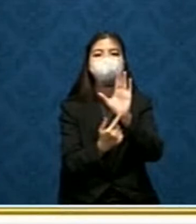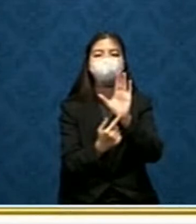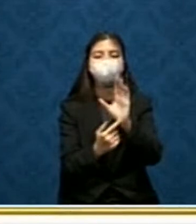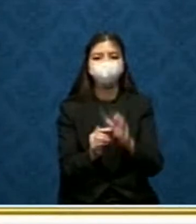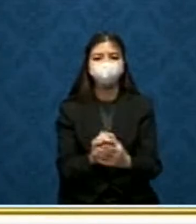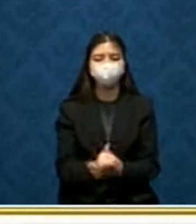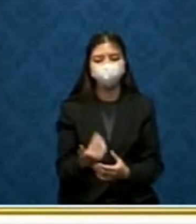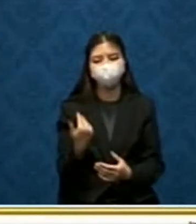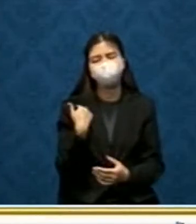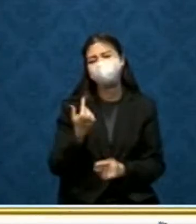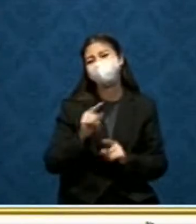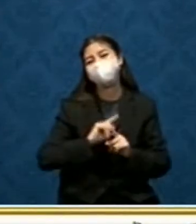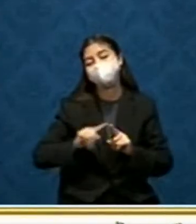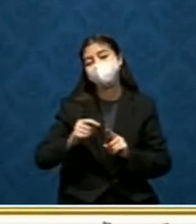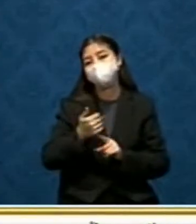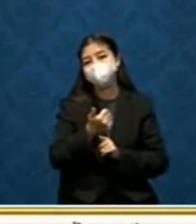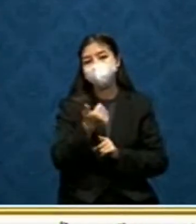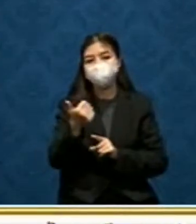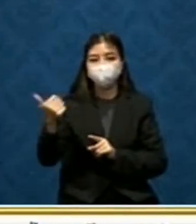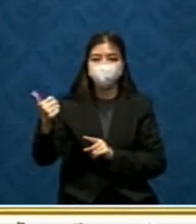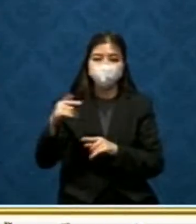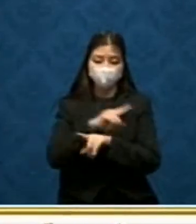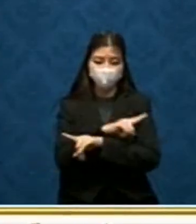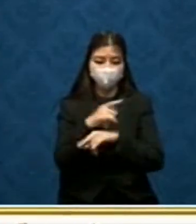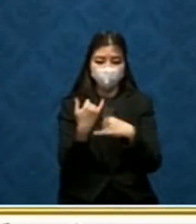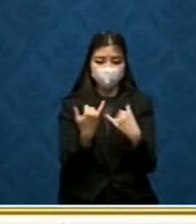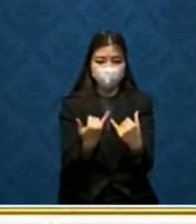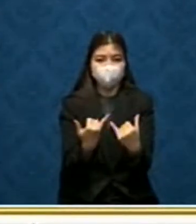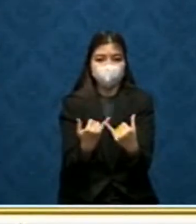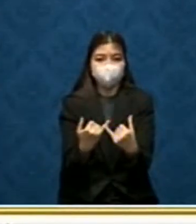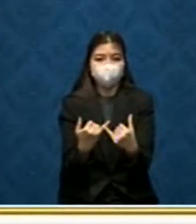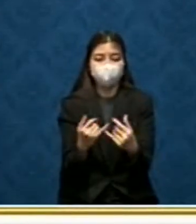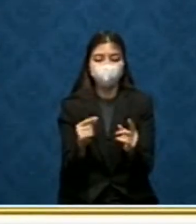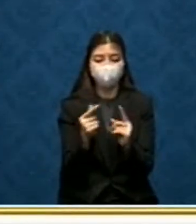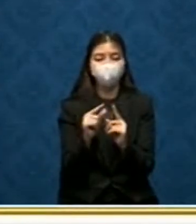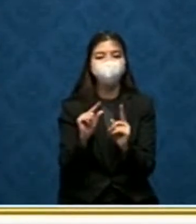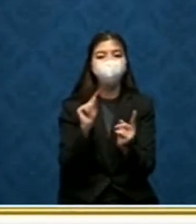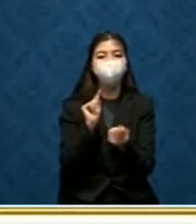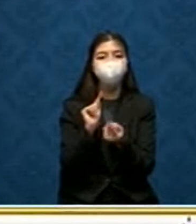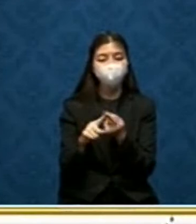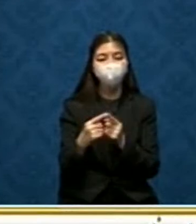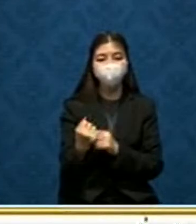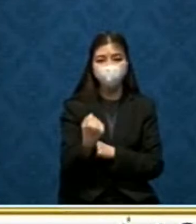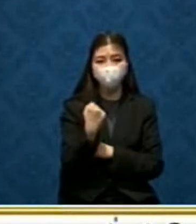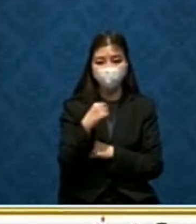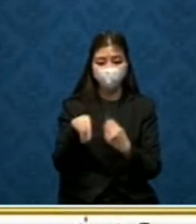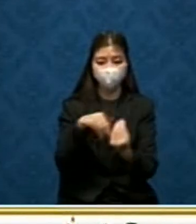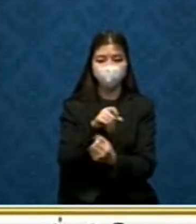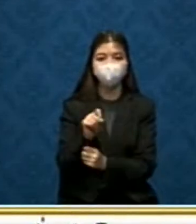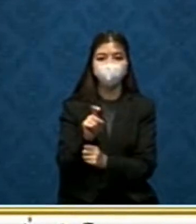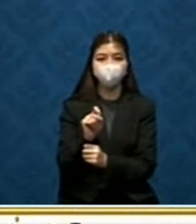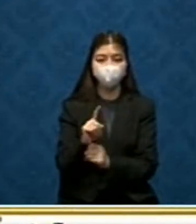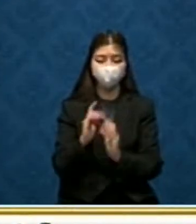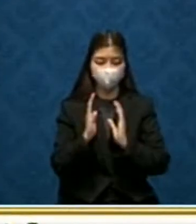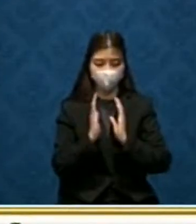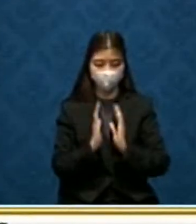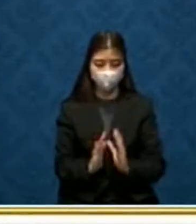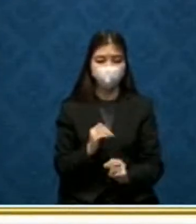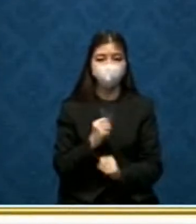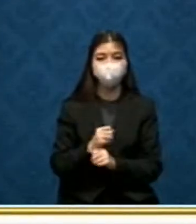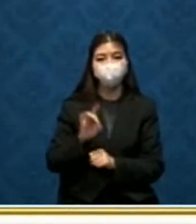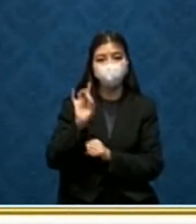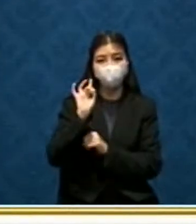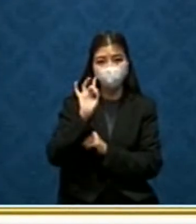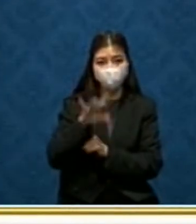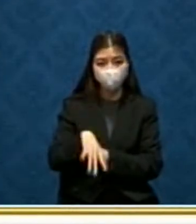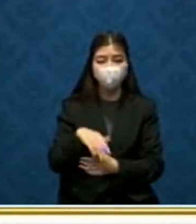มันมีอีกหลายกรณีที่วันนี้กำลงความมนโครงทางเศรฐกความมนโครงของสundaพยากรEsกำลงถูทำลายแบบ